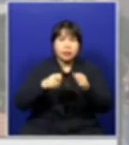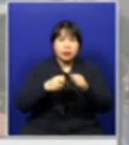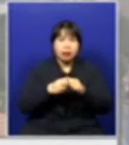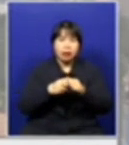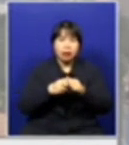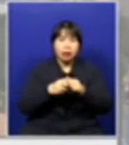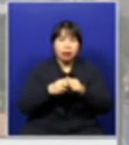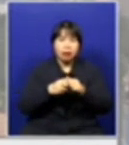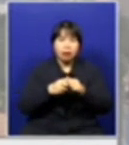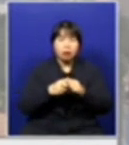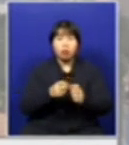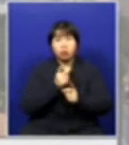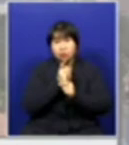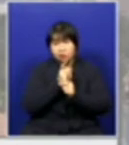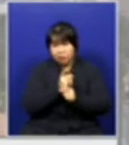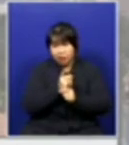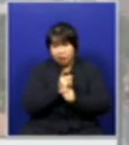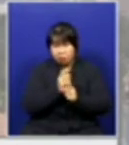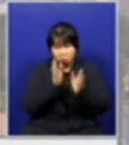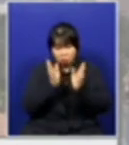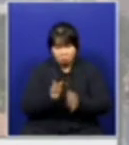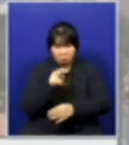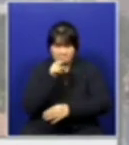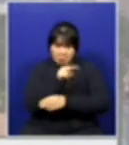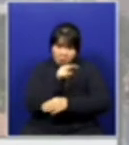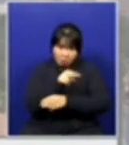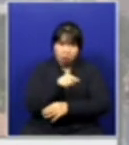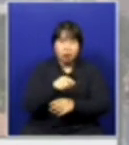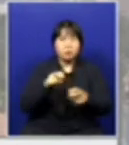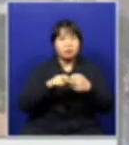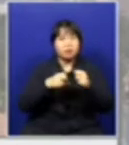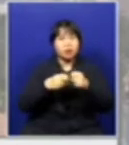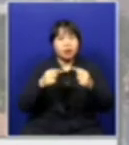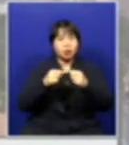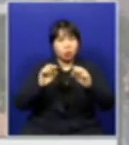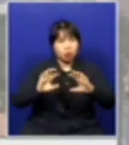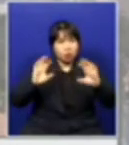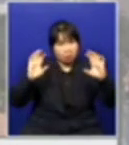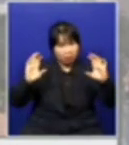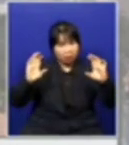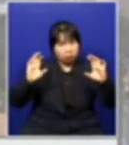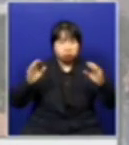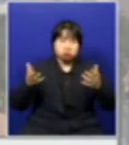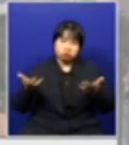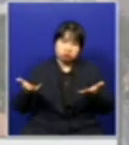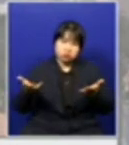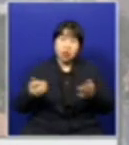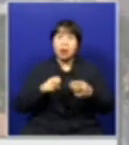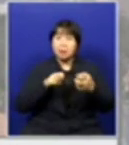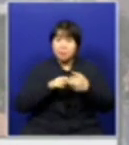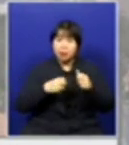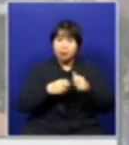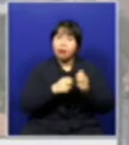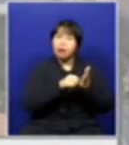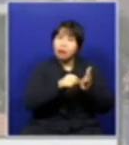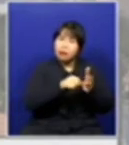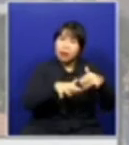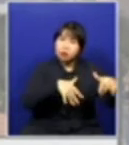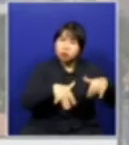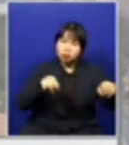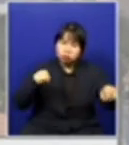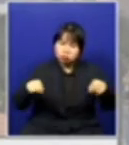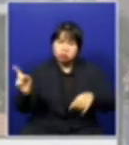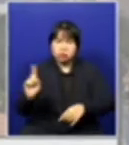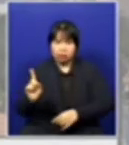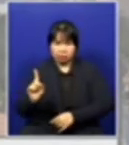ามที่เจ้าหน้าที่เป็นคนมองเป็นปัญหาของภาครัฐหรือจะแก้ปัญหาของชาวบ้าน